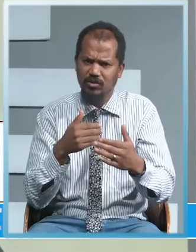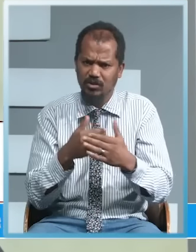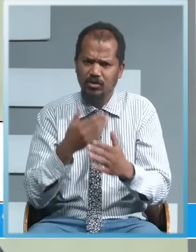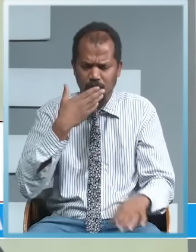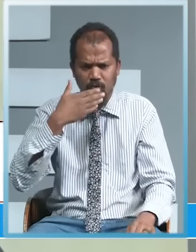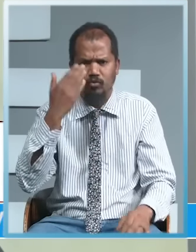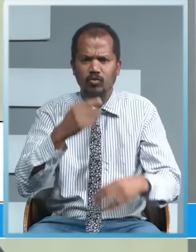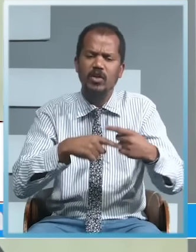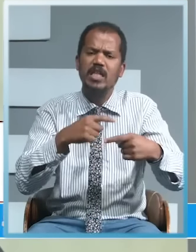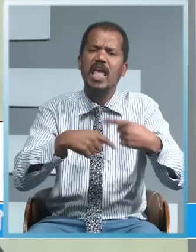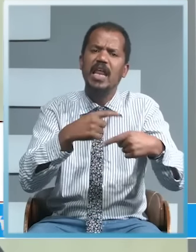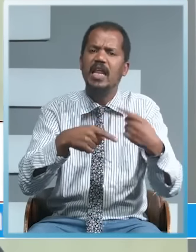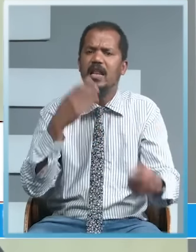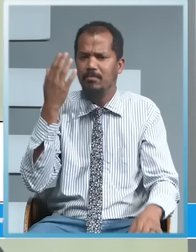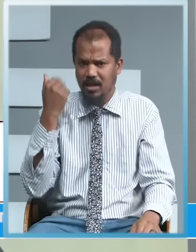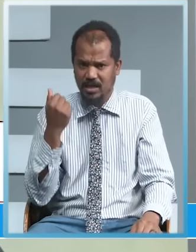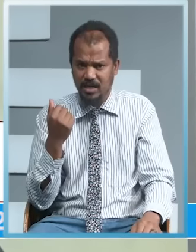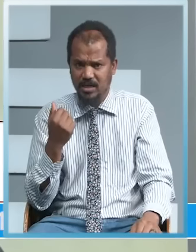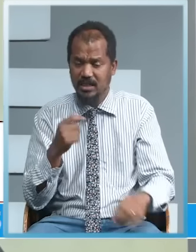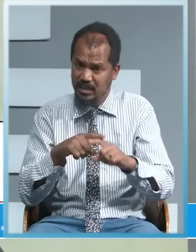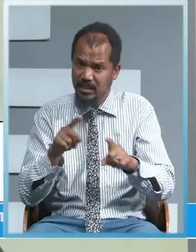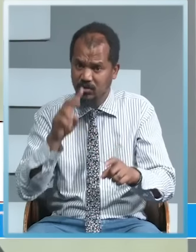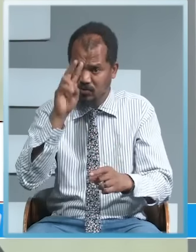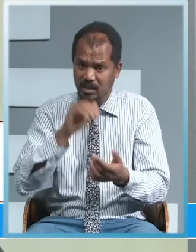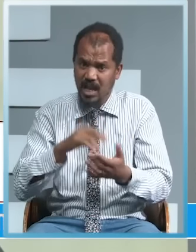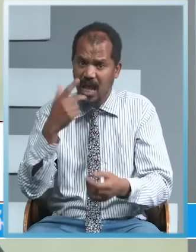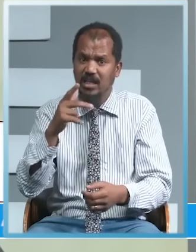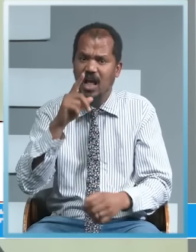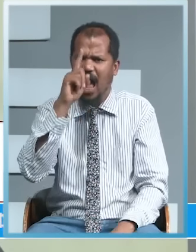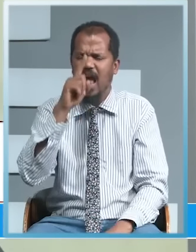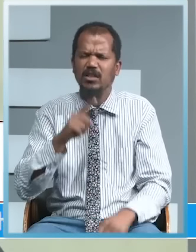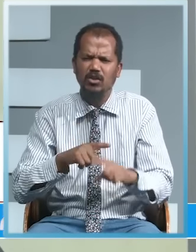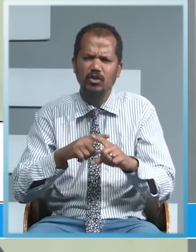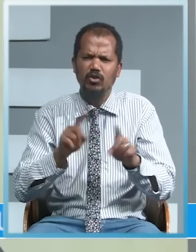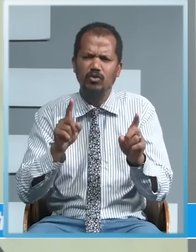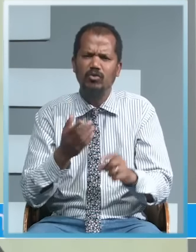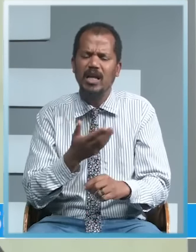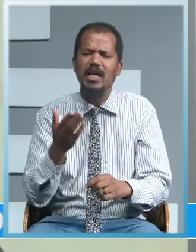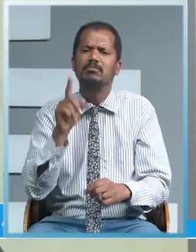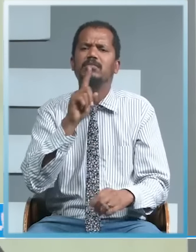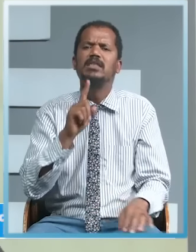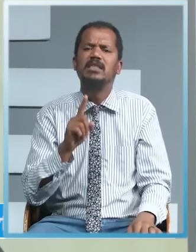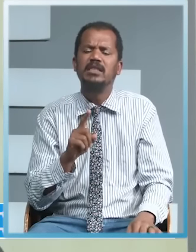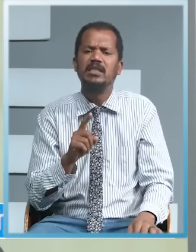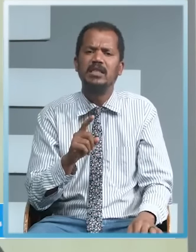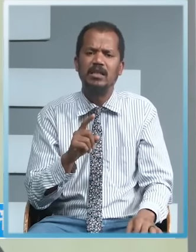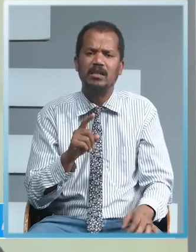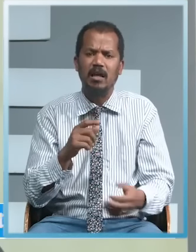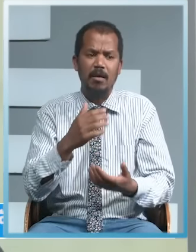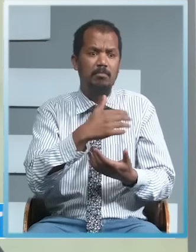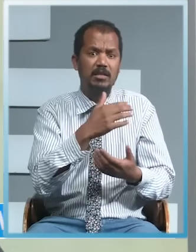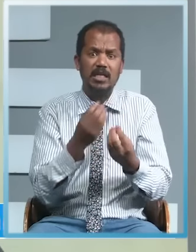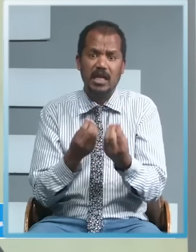ጥሩ እየሄደ ነበረ። ነገር ግን 2013 ላይ አንድ የተለየ ነገር የሆነው ምንድን ነው? በምርት ገበያው ላይ